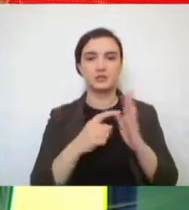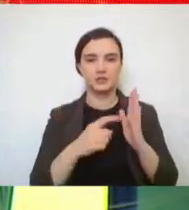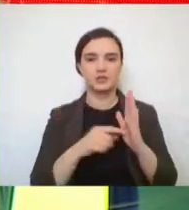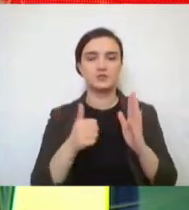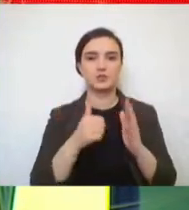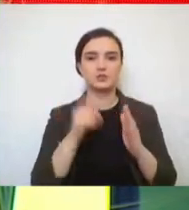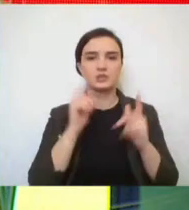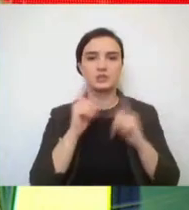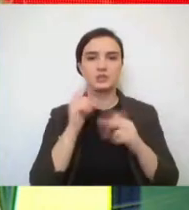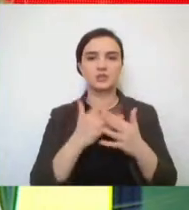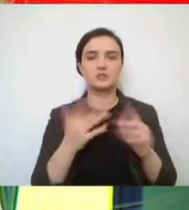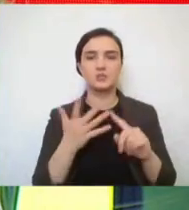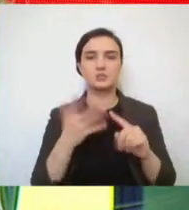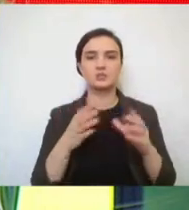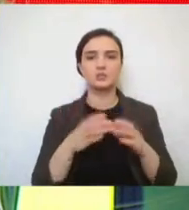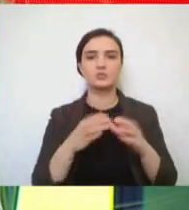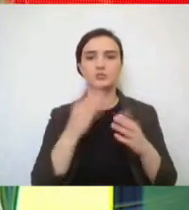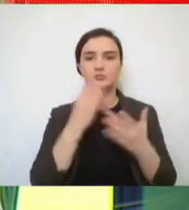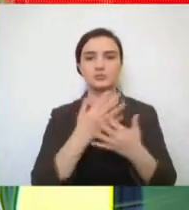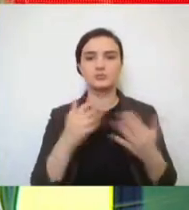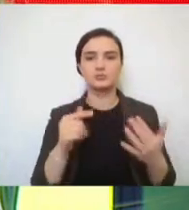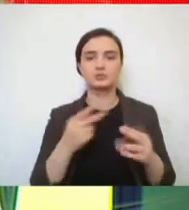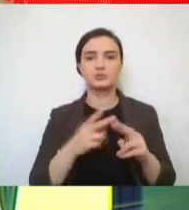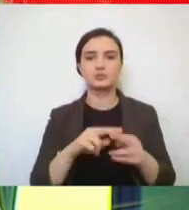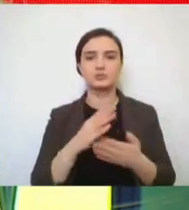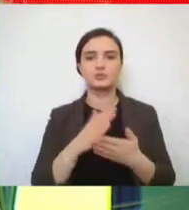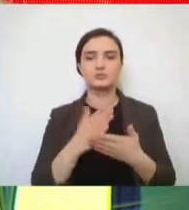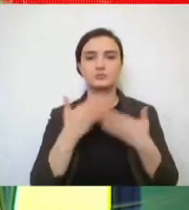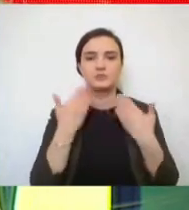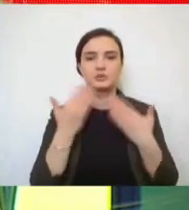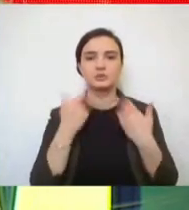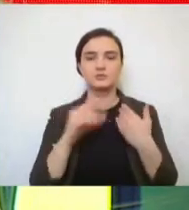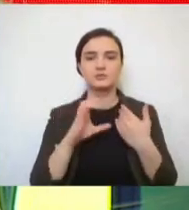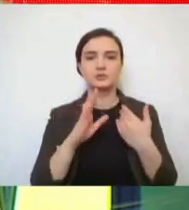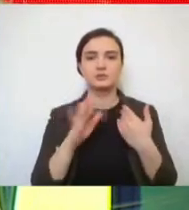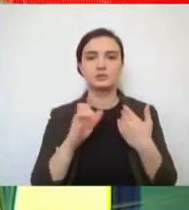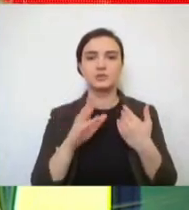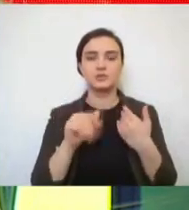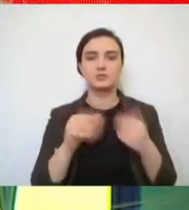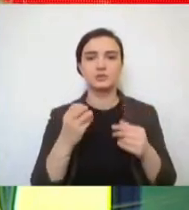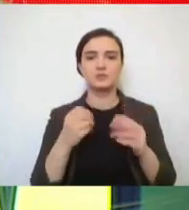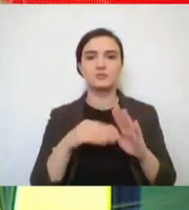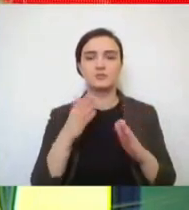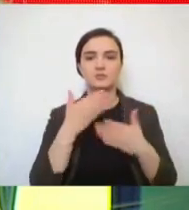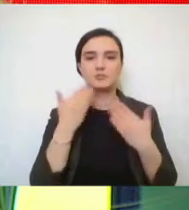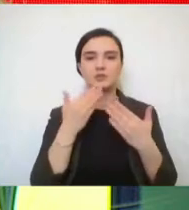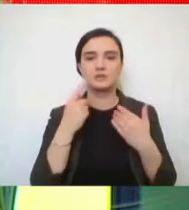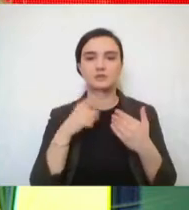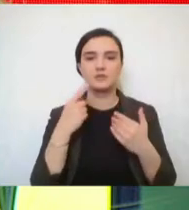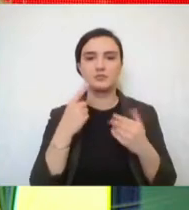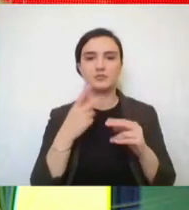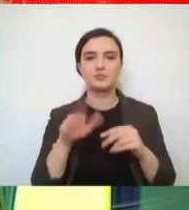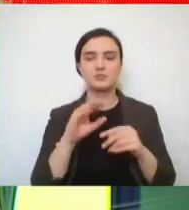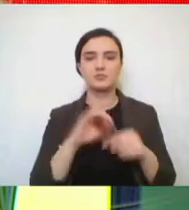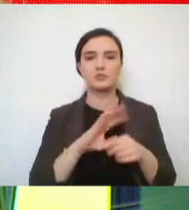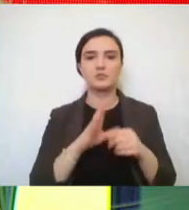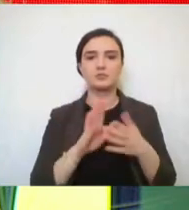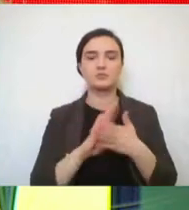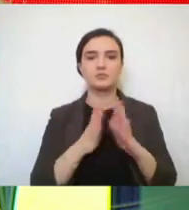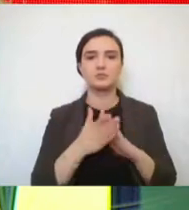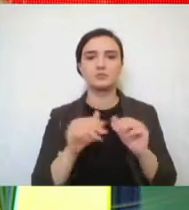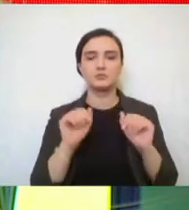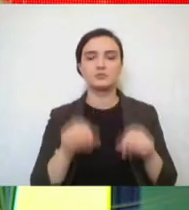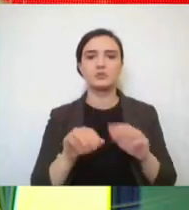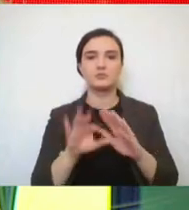მეხუთე ჯგუფის პროდუქტს. ეს არის მარტივი სქემა, რომელსაც კიდევ უფრო მარტივად ვამბობ ხოლმე. კოვიდის პირობებში შეგვიძლია ავირჩიოთ